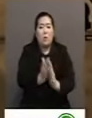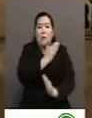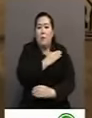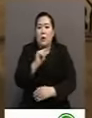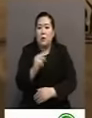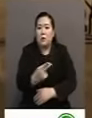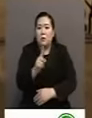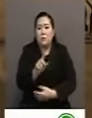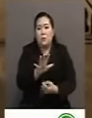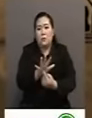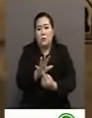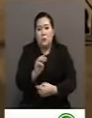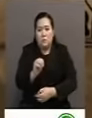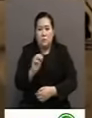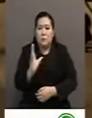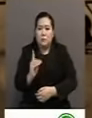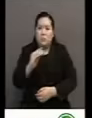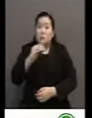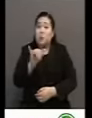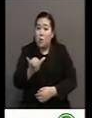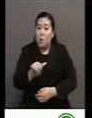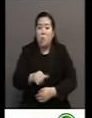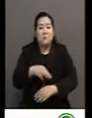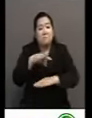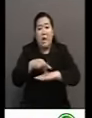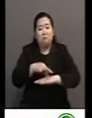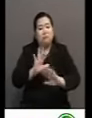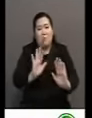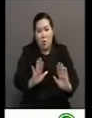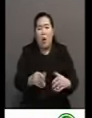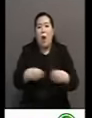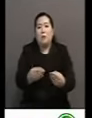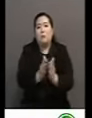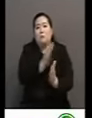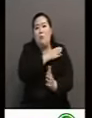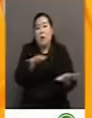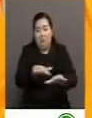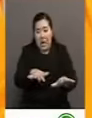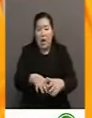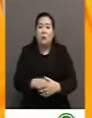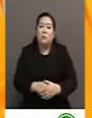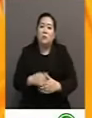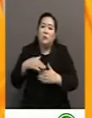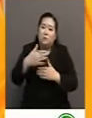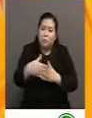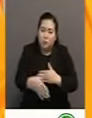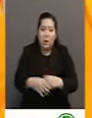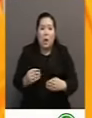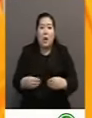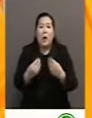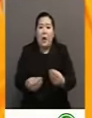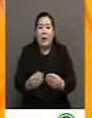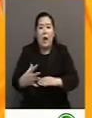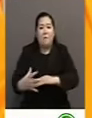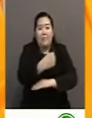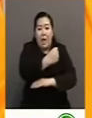อกว่าหลังจากนี้ยังเหลือธุระของคณะสงฆ์และรัฐบาลก็คือเรื่องการสึกหรือให้พ้นจากสมณเพศเป็นอำนาจของเจ้า